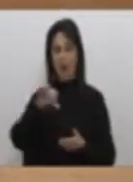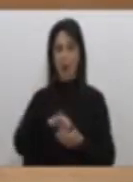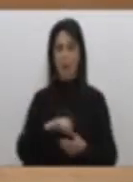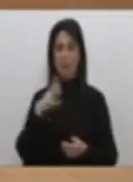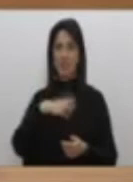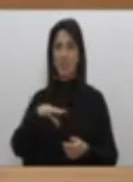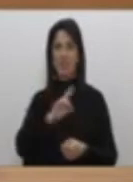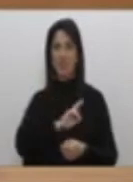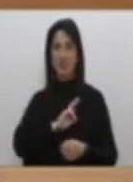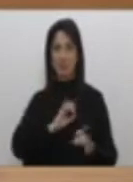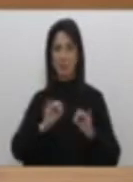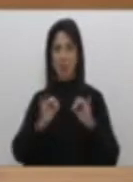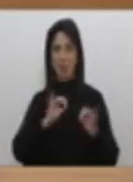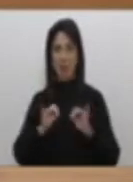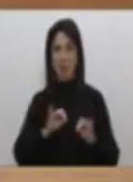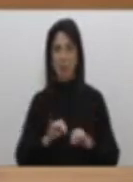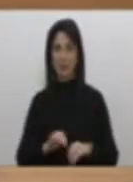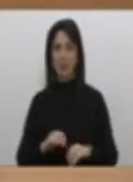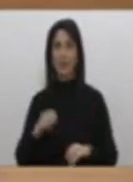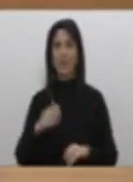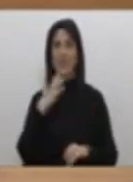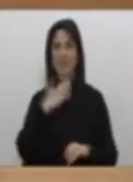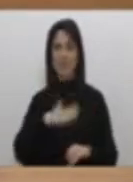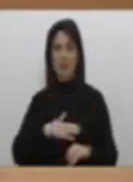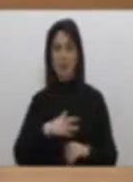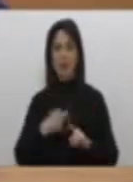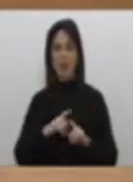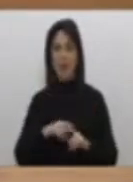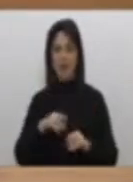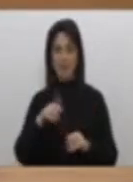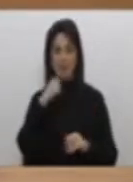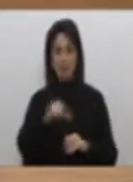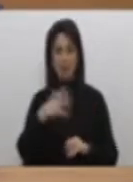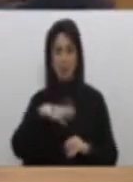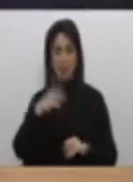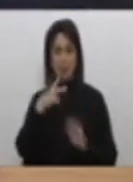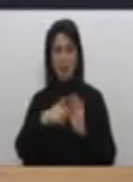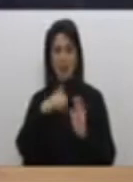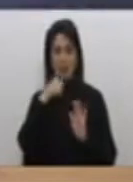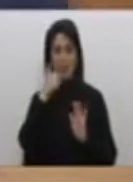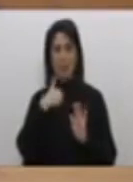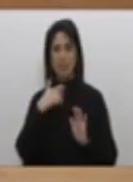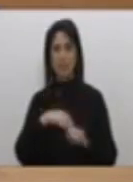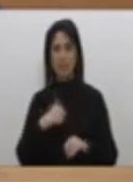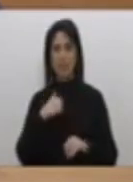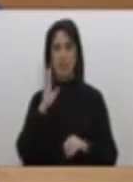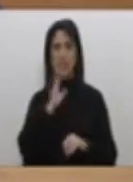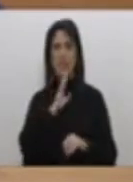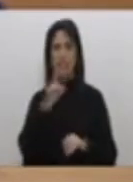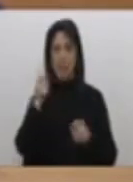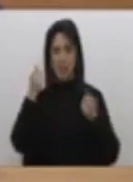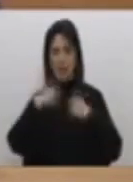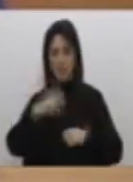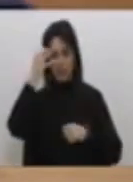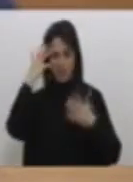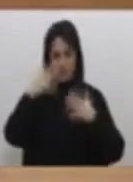საქართველოს სიყვარულზე მელაპარაკებით. საკმარისია ეს გამოიარა საქართველოს 2008 წელს ჩვენ დედებ ჩააცოს უკვე შავები